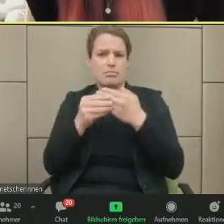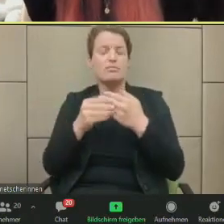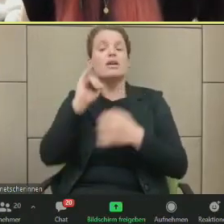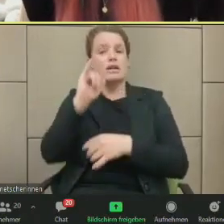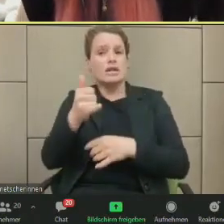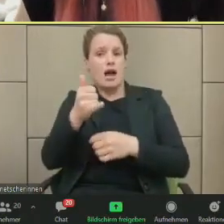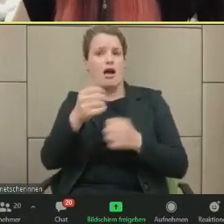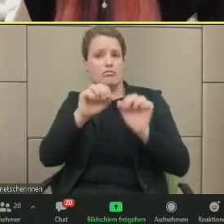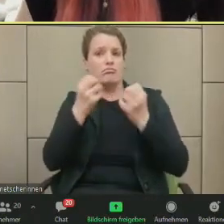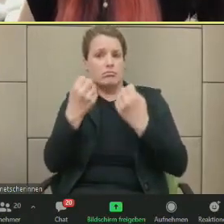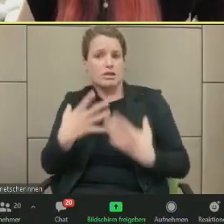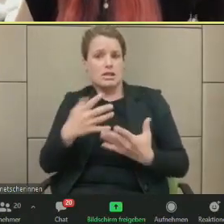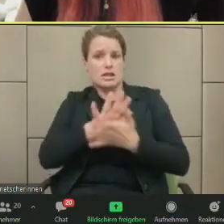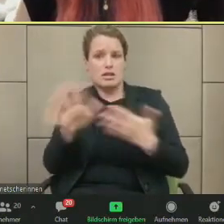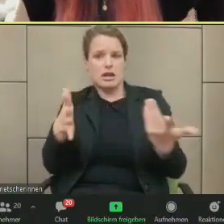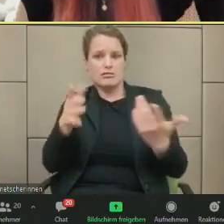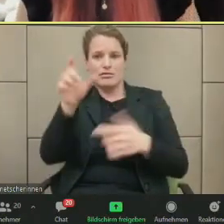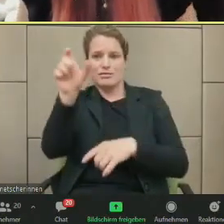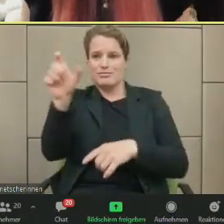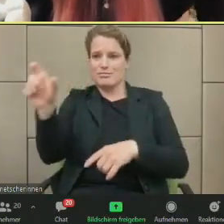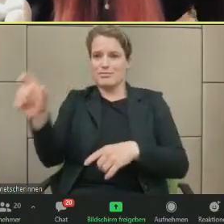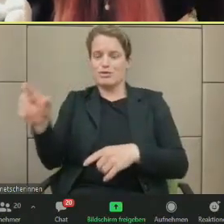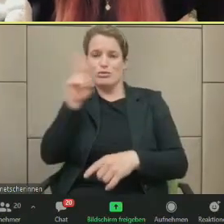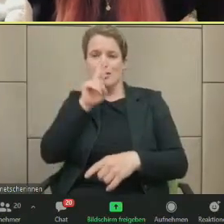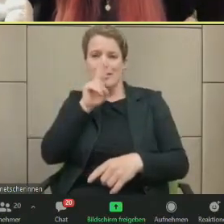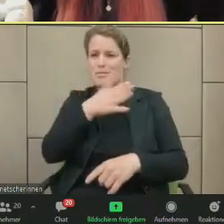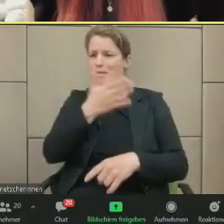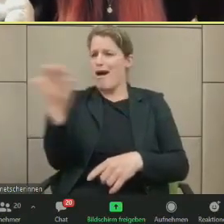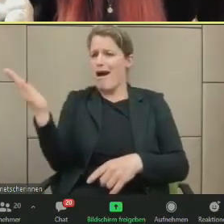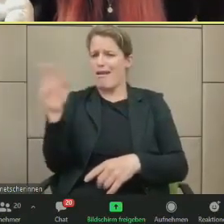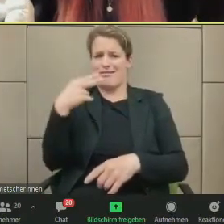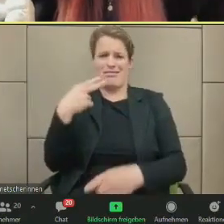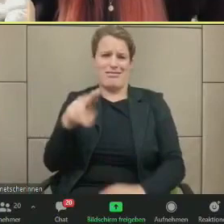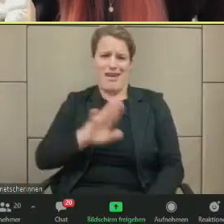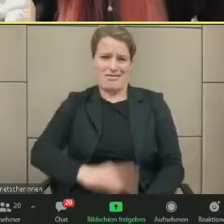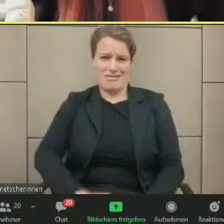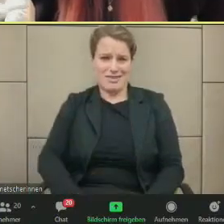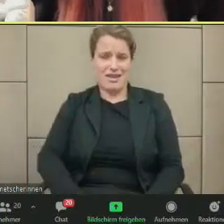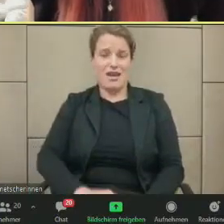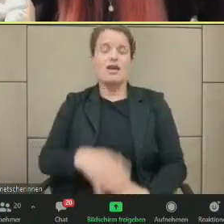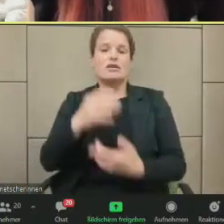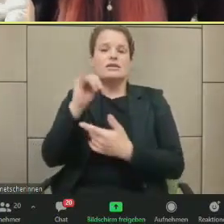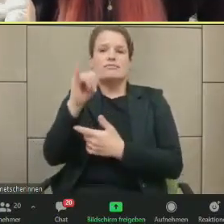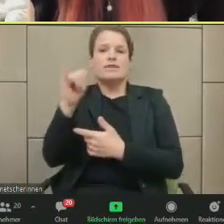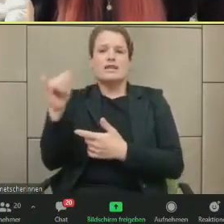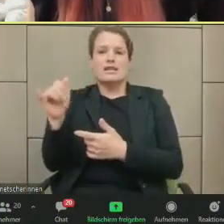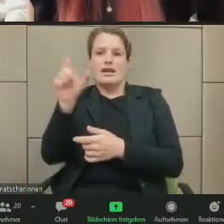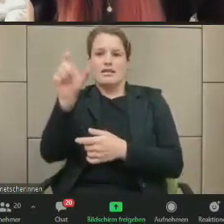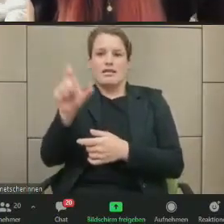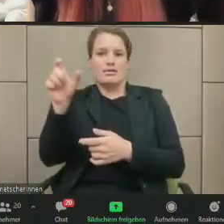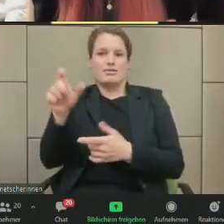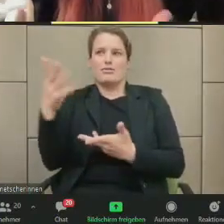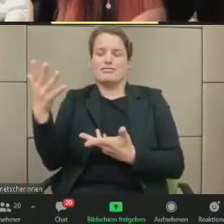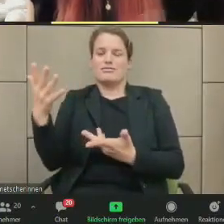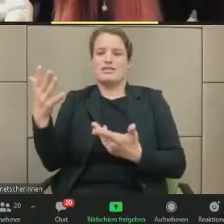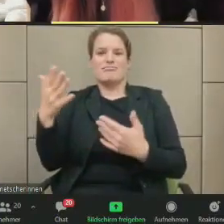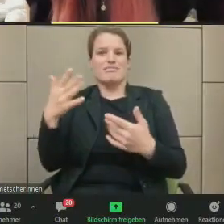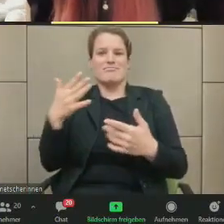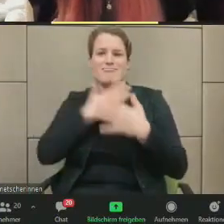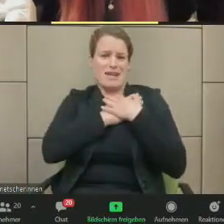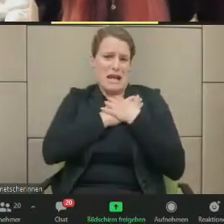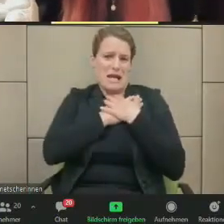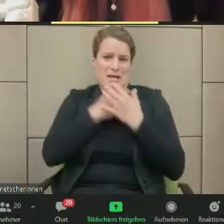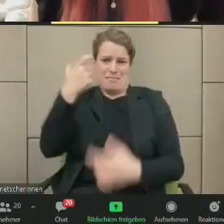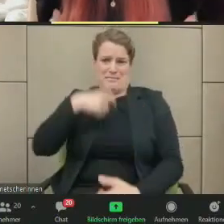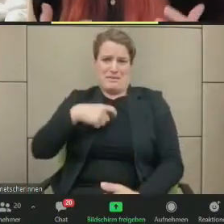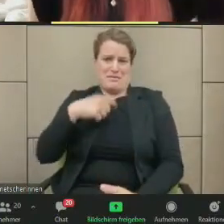immer passieren. Nicht alle Menschen sind nett. Und es ist ganz richtig so, nicht jeder wird deine Arbeit lieben. Weder im echten Leben noch